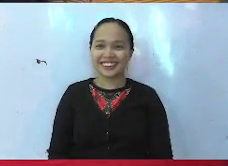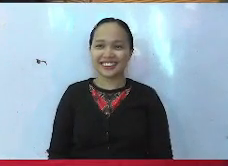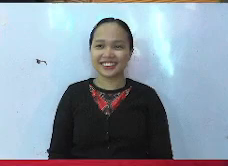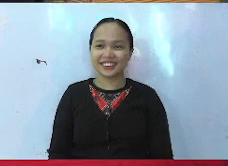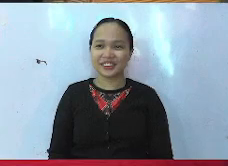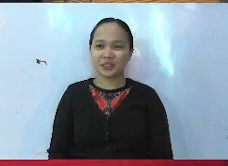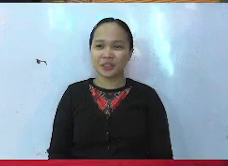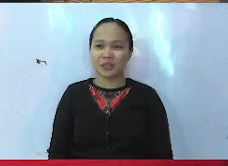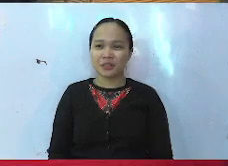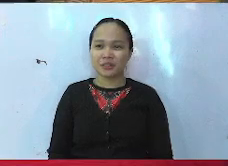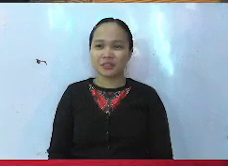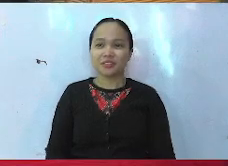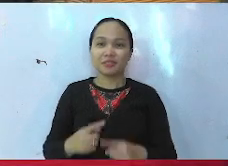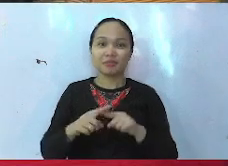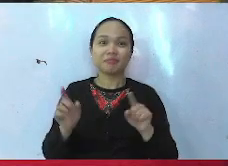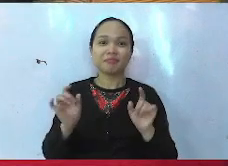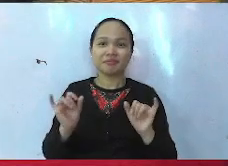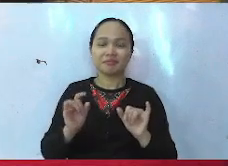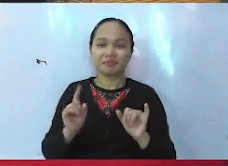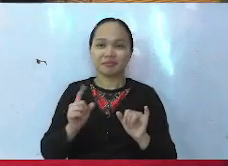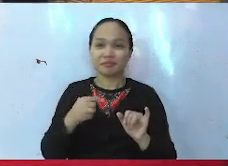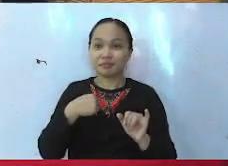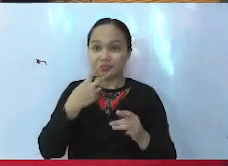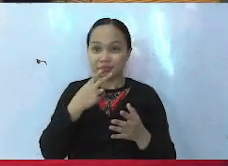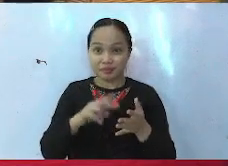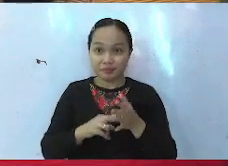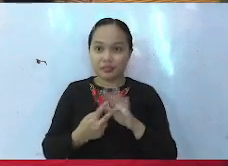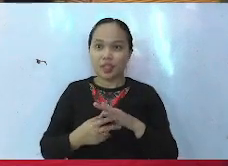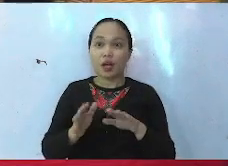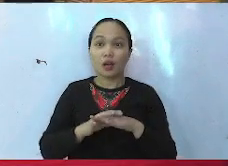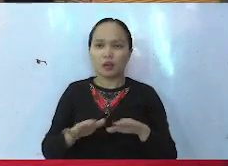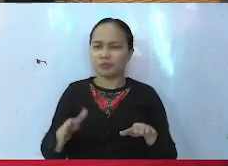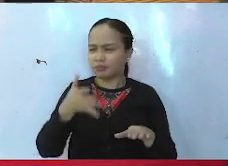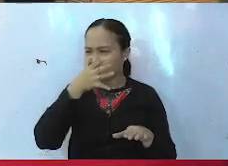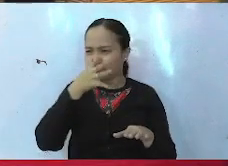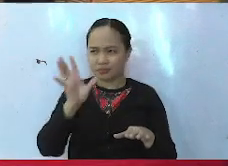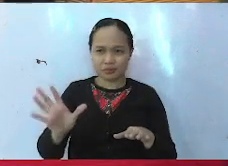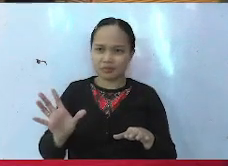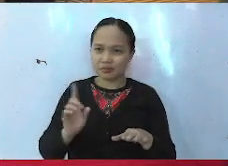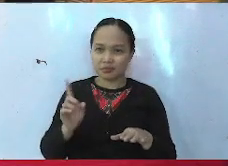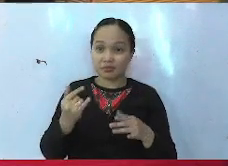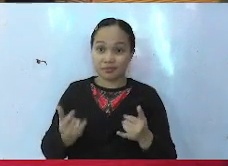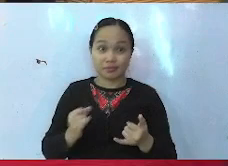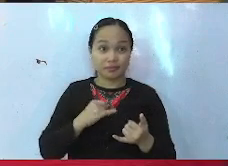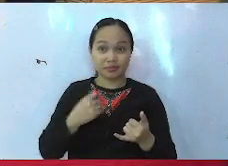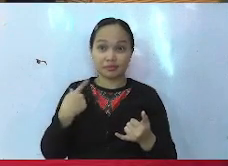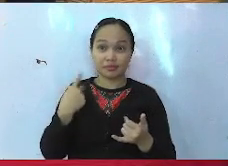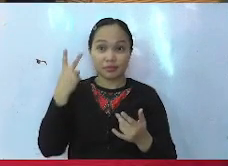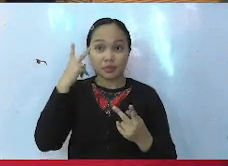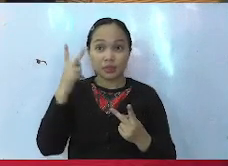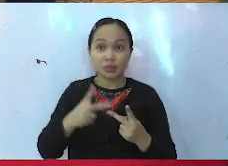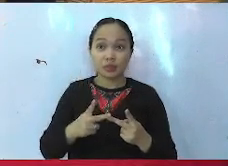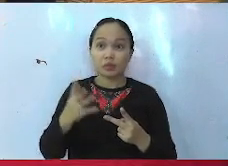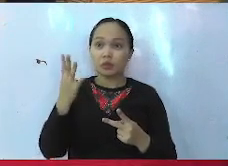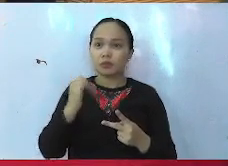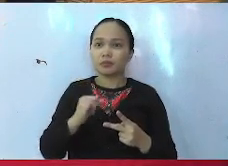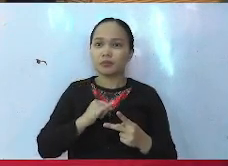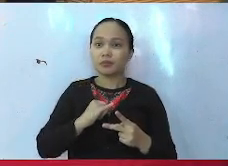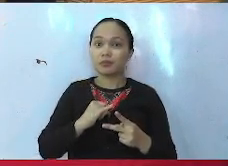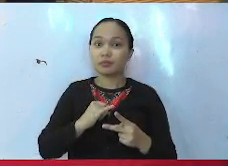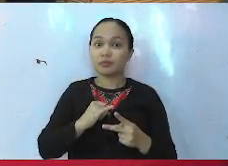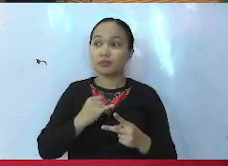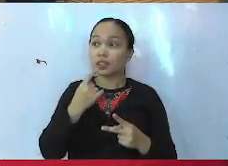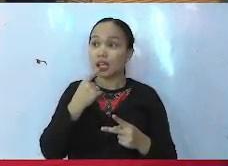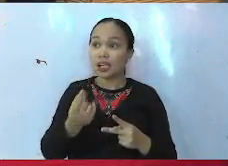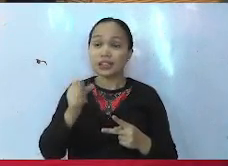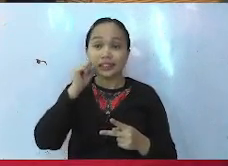Yeah. No, I mean, ang ibig ko lang sabihin, huwag nyo i-take for granted yung recap. Yeah. Alam nyo, I have a purpose kung bakit ko kinausap, pinakiusapan si